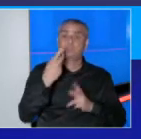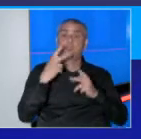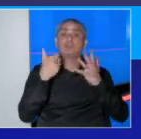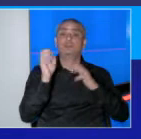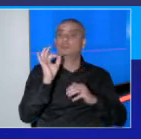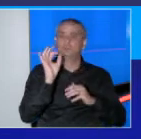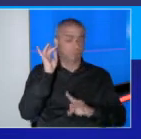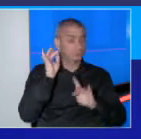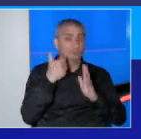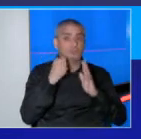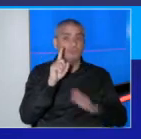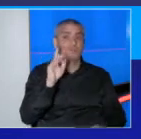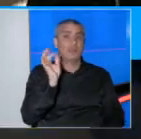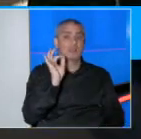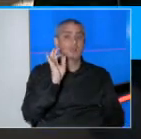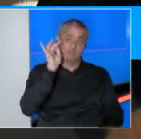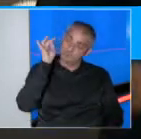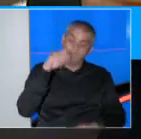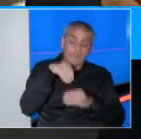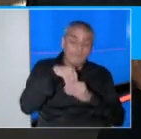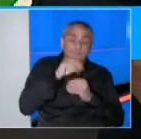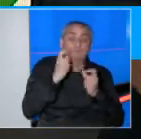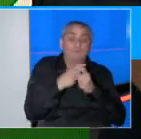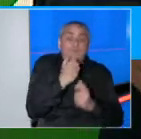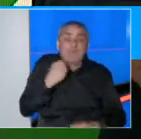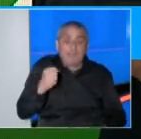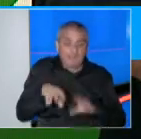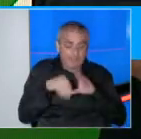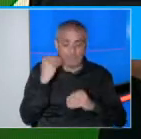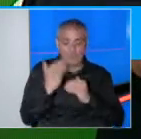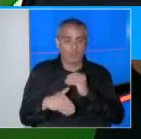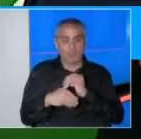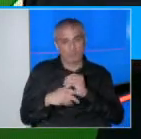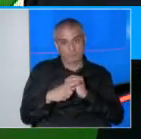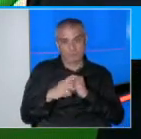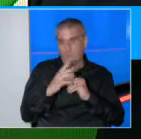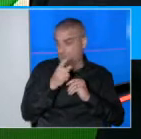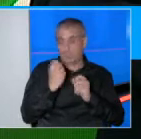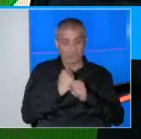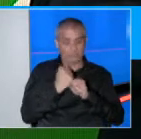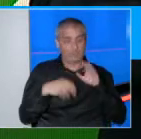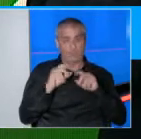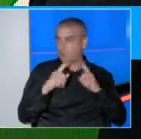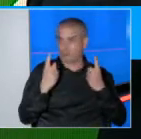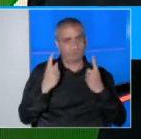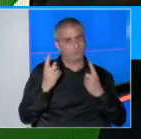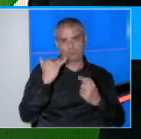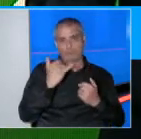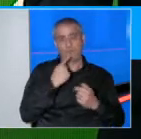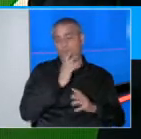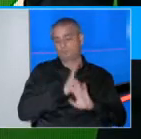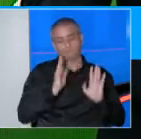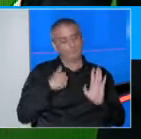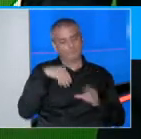60% 61% ממצביעי ימינה בבחירות האחרונות, אם הם מתקיימים בחירות אחרות, עכשיו בדיעבד הם